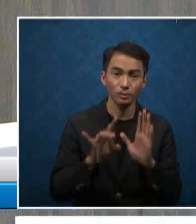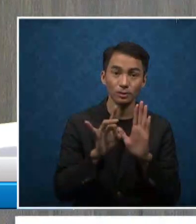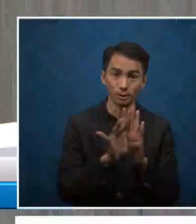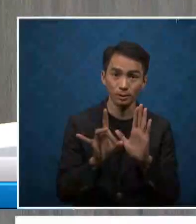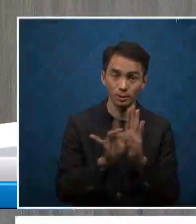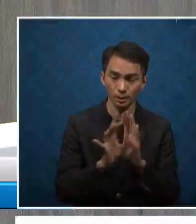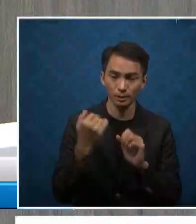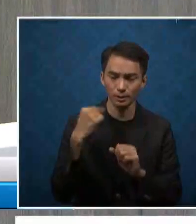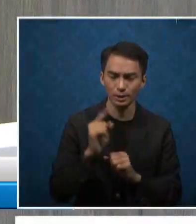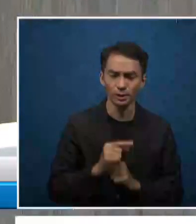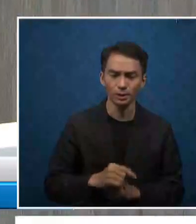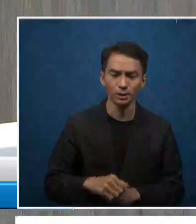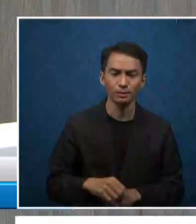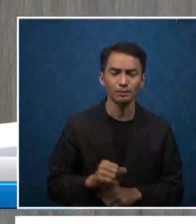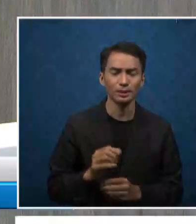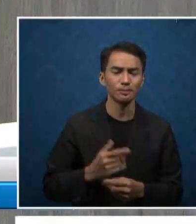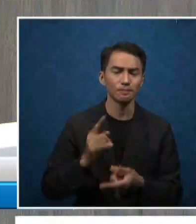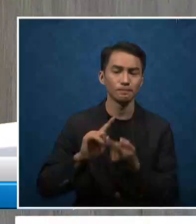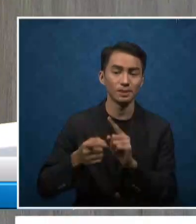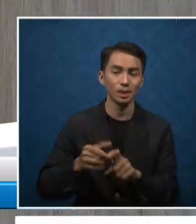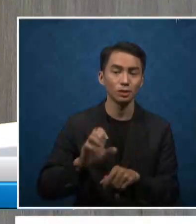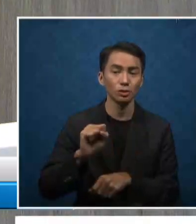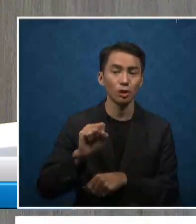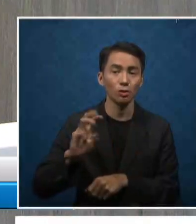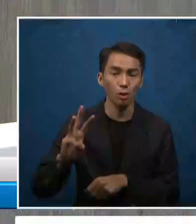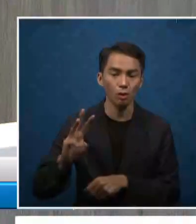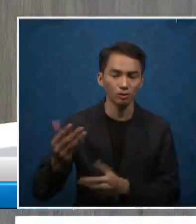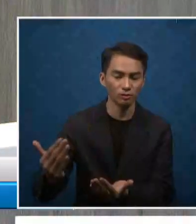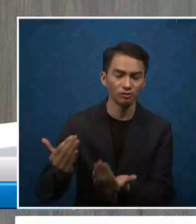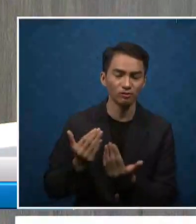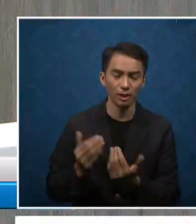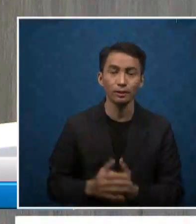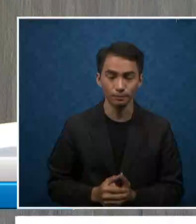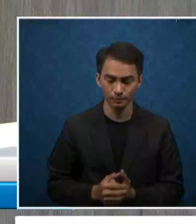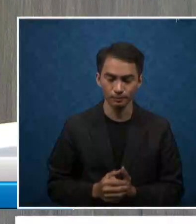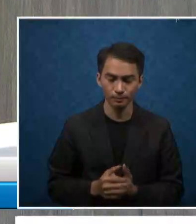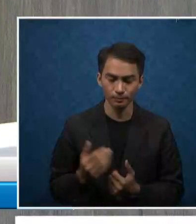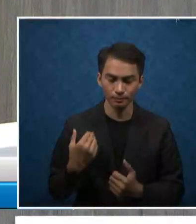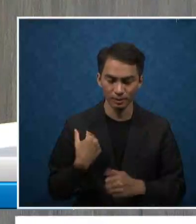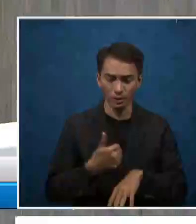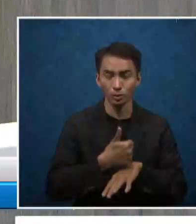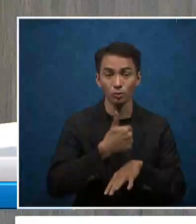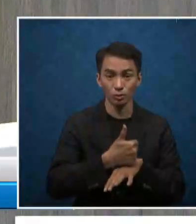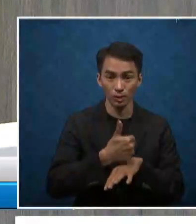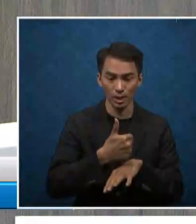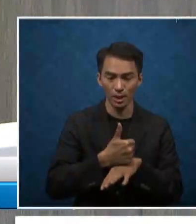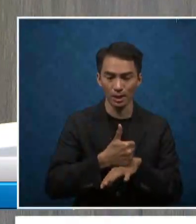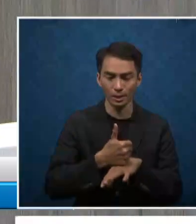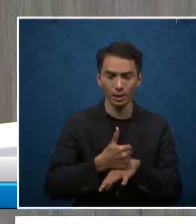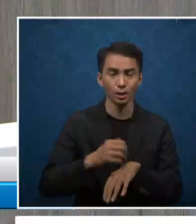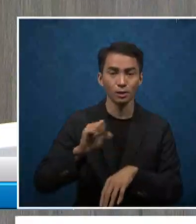เอินท่าน สอบวท่หนึ่ฝากนะครับบอกว่า ท่านมีภูิใการสำหรงาน ตรวนเงแผนดน 76 จหวัด